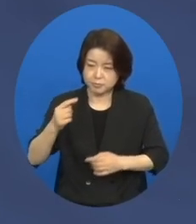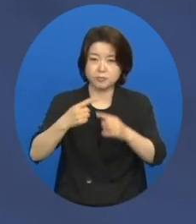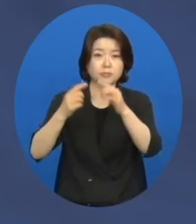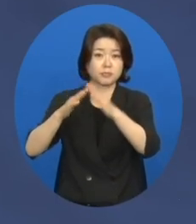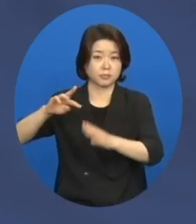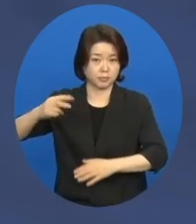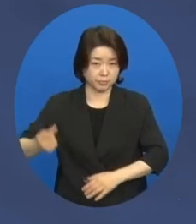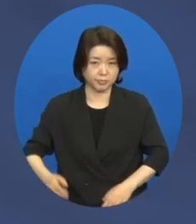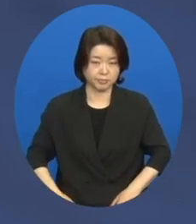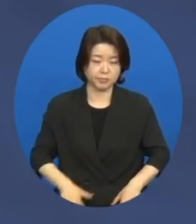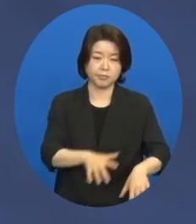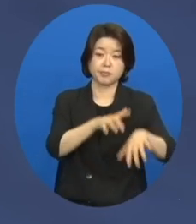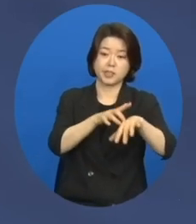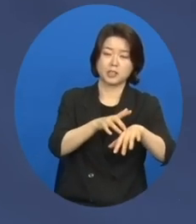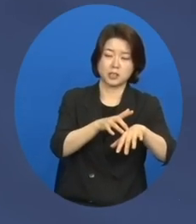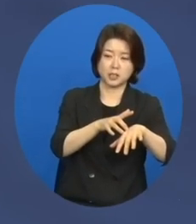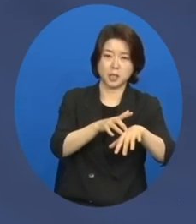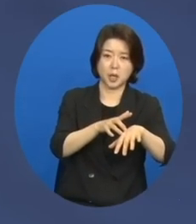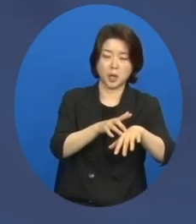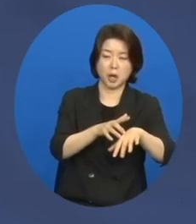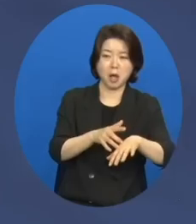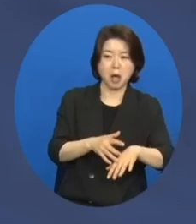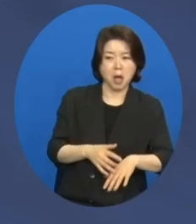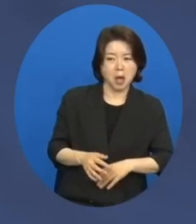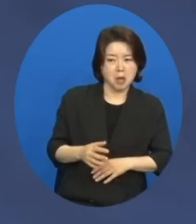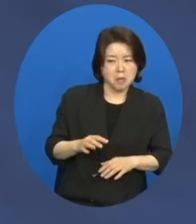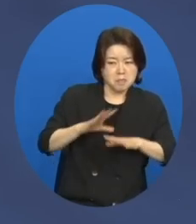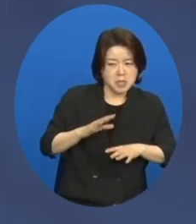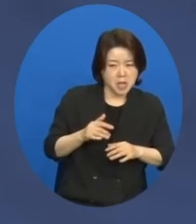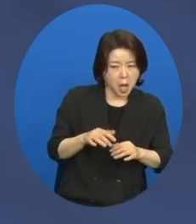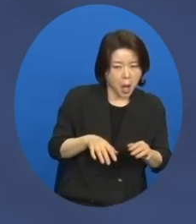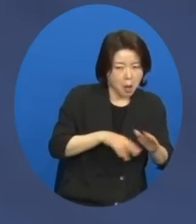교회도 사탄에 미리 겁먹고 피할 교회는 없어요.